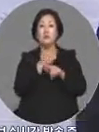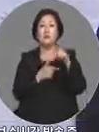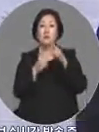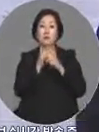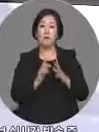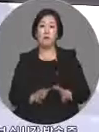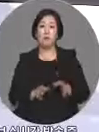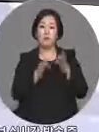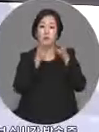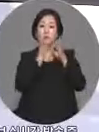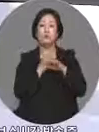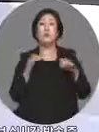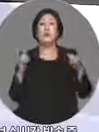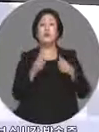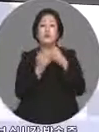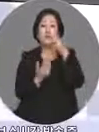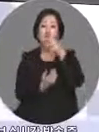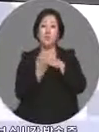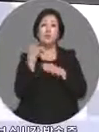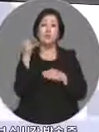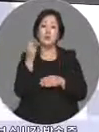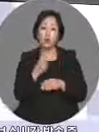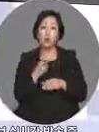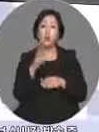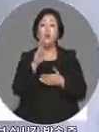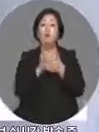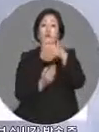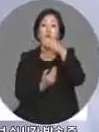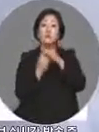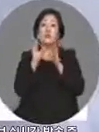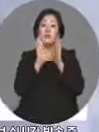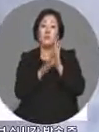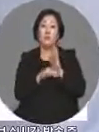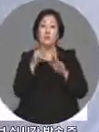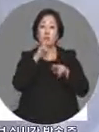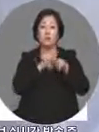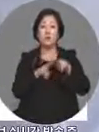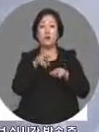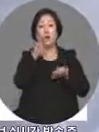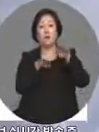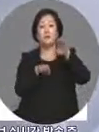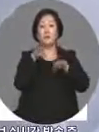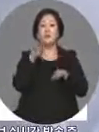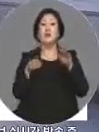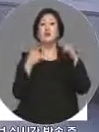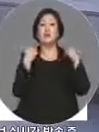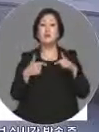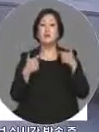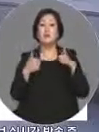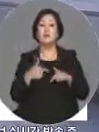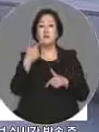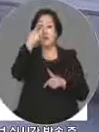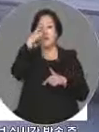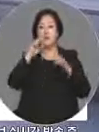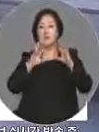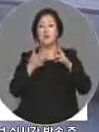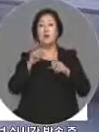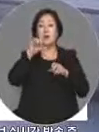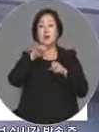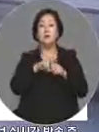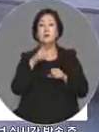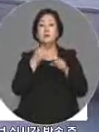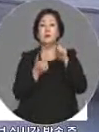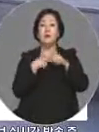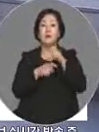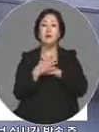겁니다. 전쟁이나 아니면 오페크 쪽에 문제 생겼을 때는 유가가 요동쳤거든요. 해마다 항상 러시아에서 가스나 기름을